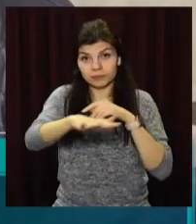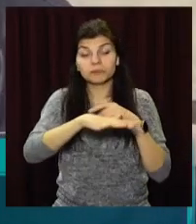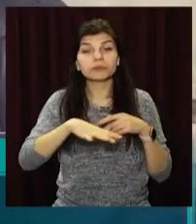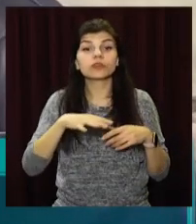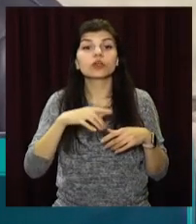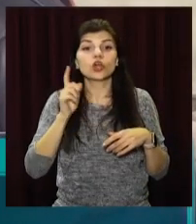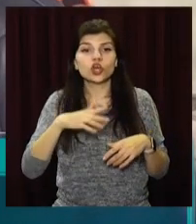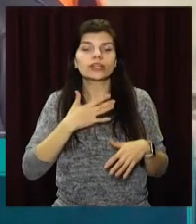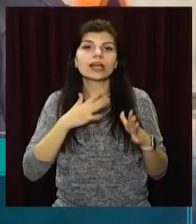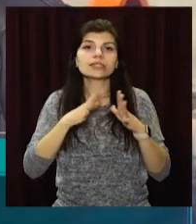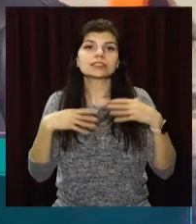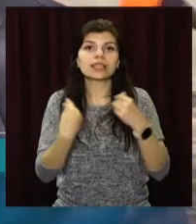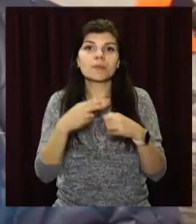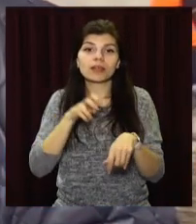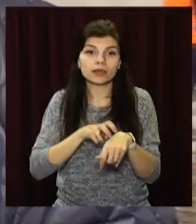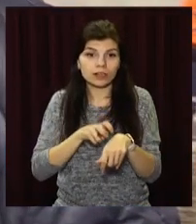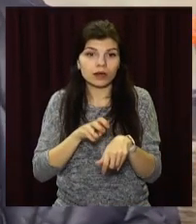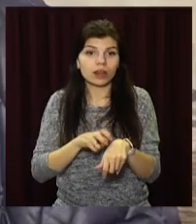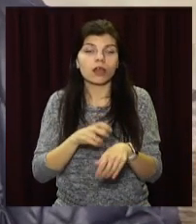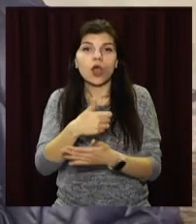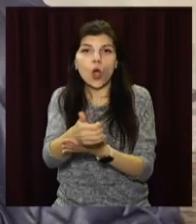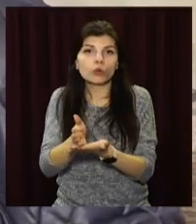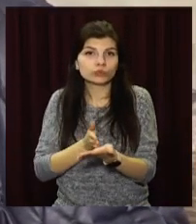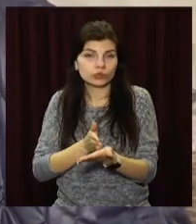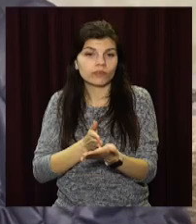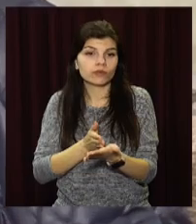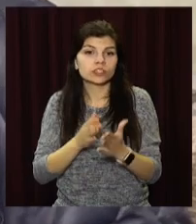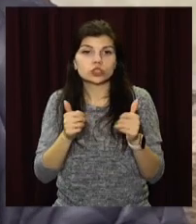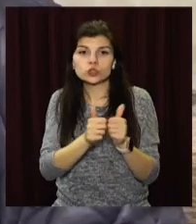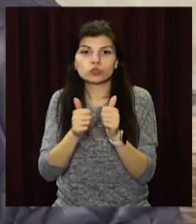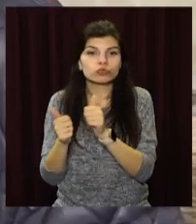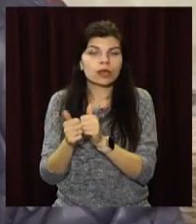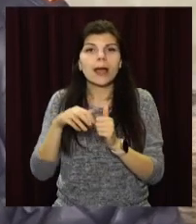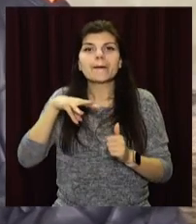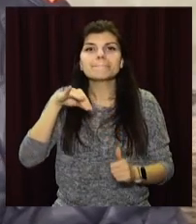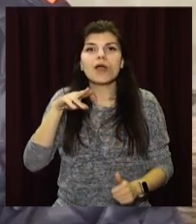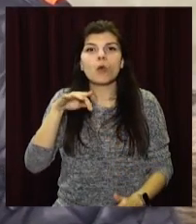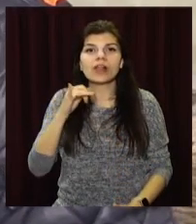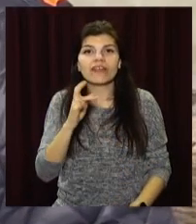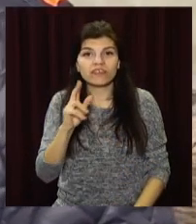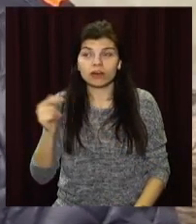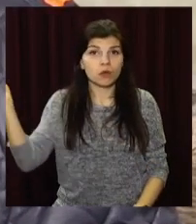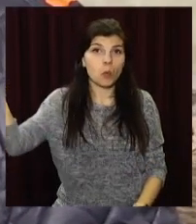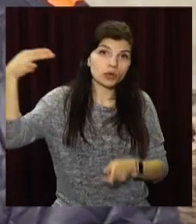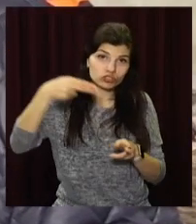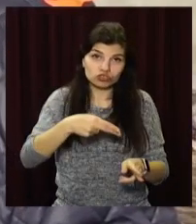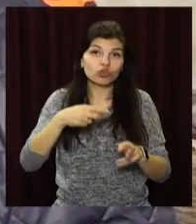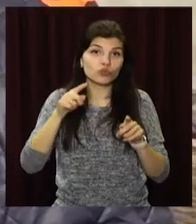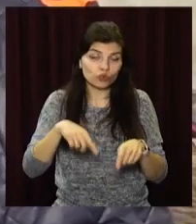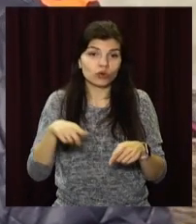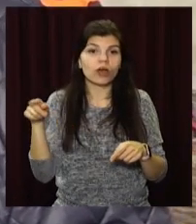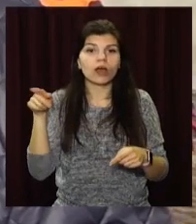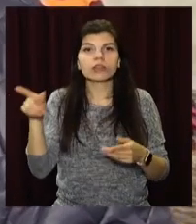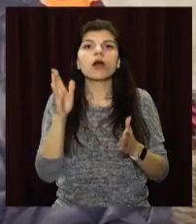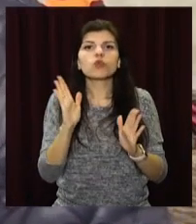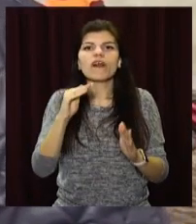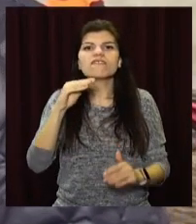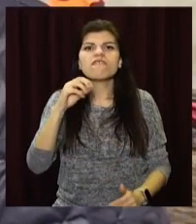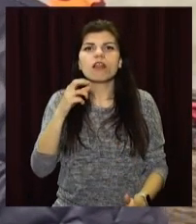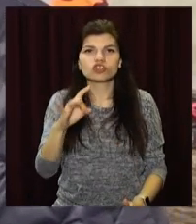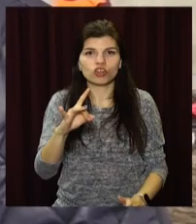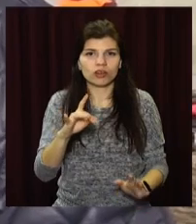Також наші сімейні лікарі обслуговують сусідню Миколаївку. У них тільки фельдшерський